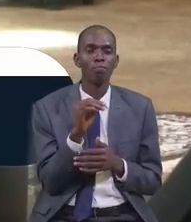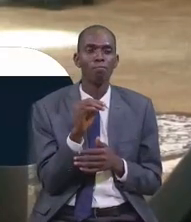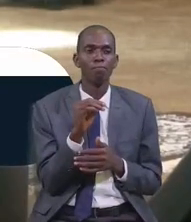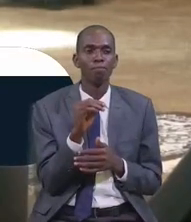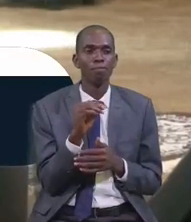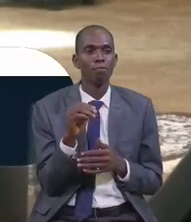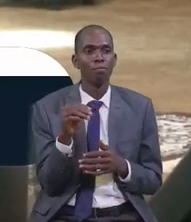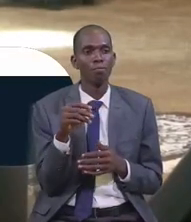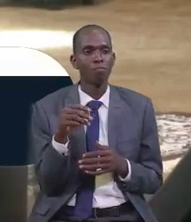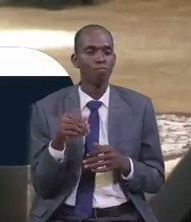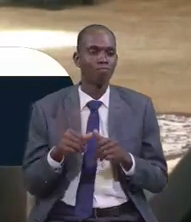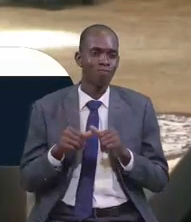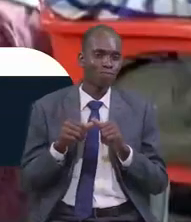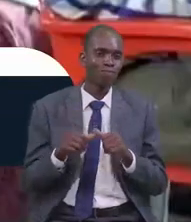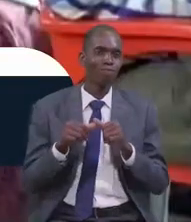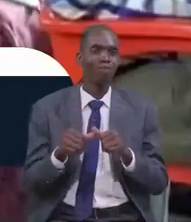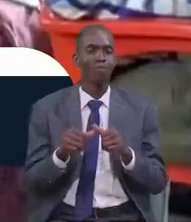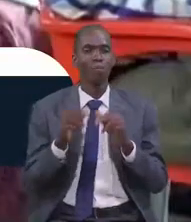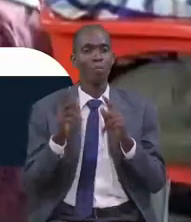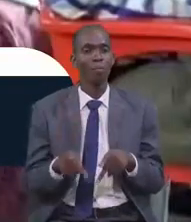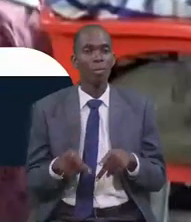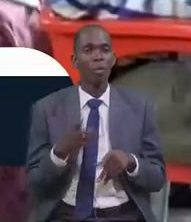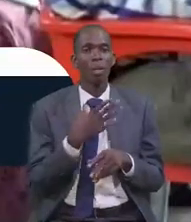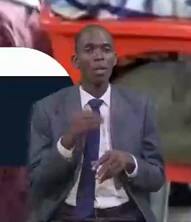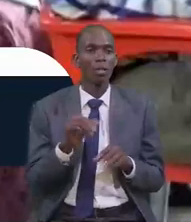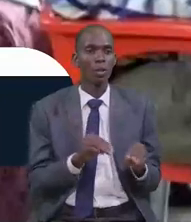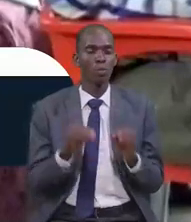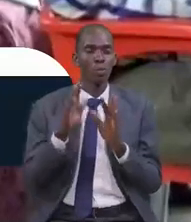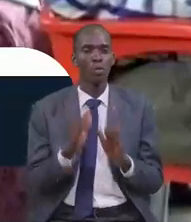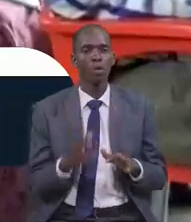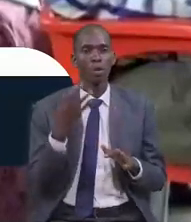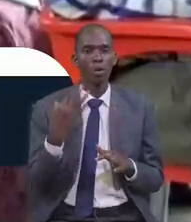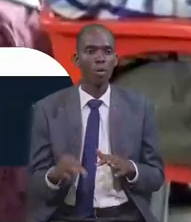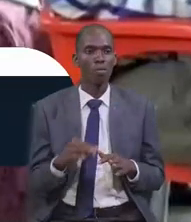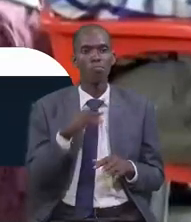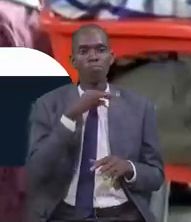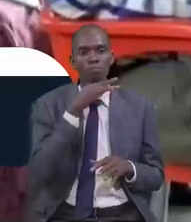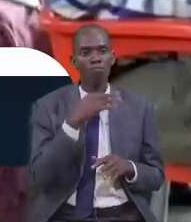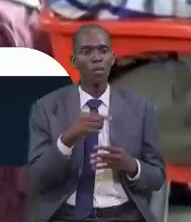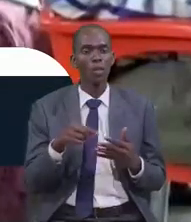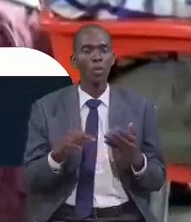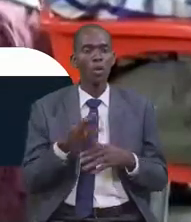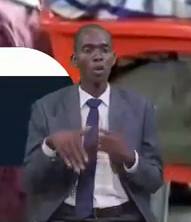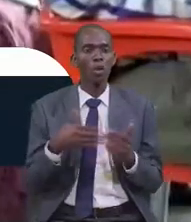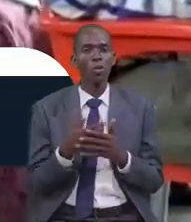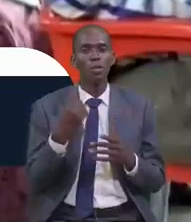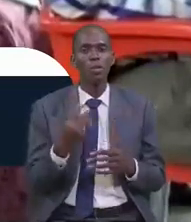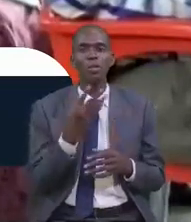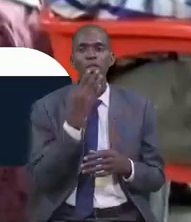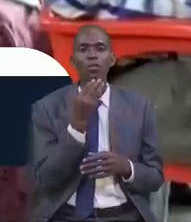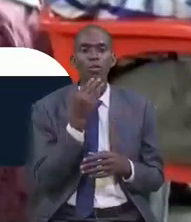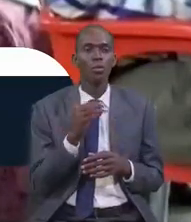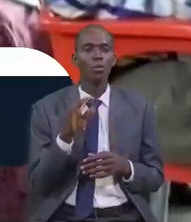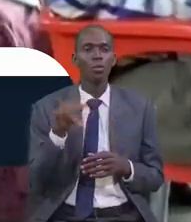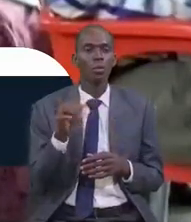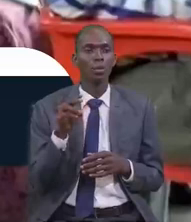Acte 24, verset 5. Nous avons trouvé cet homme qui est une peste, qui existe des divisions parmi tous les juifs du monde, qui est chef